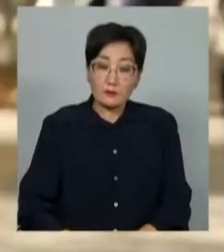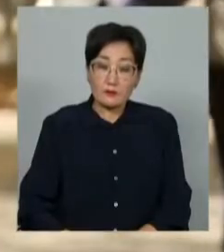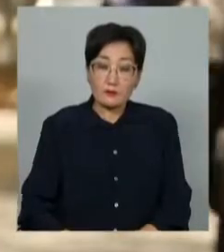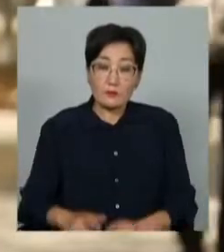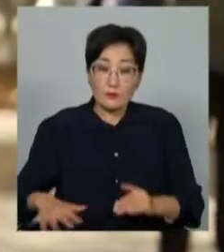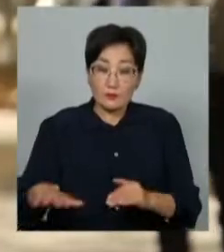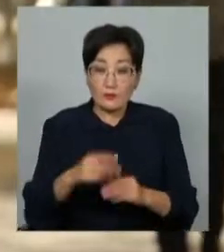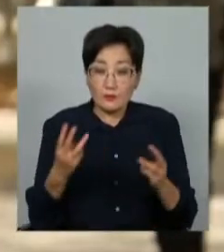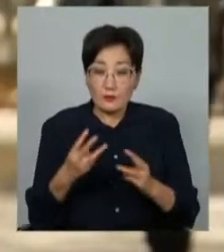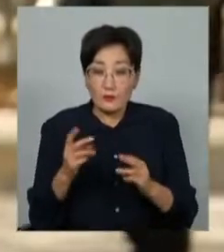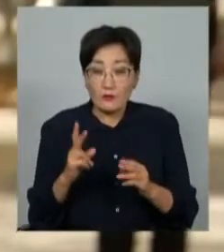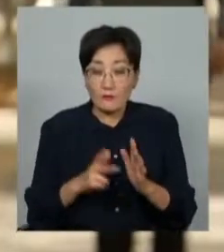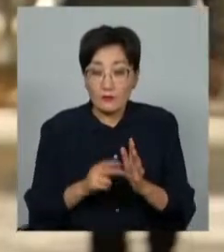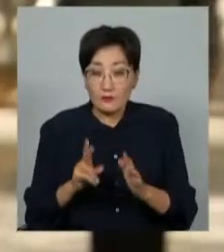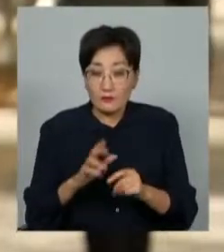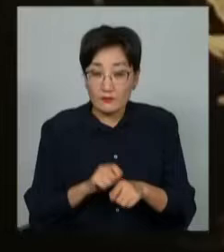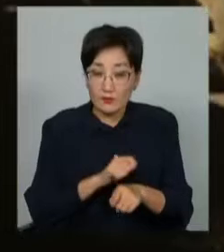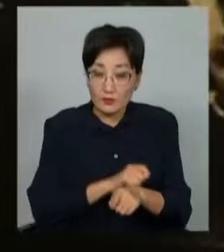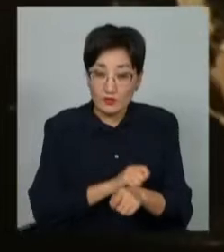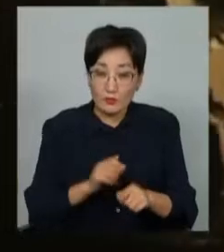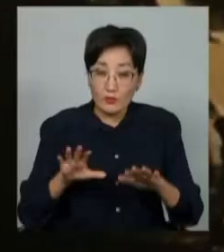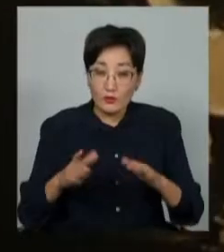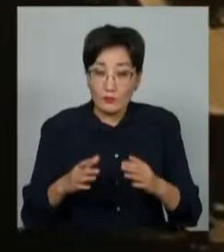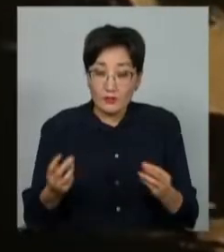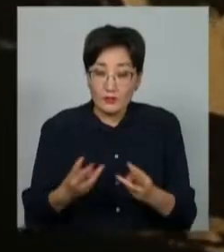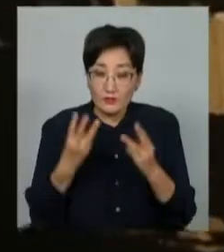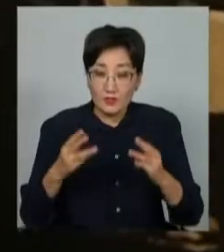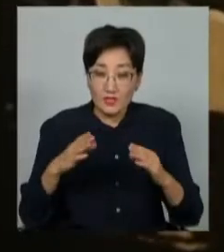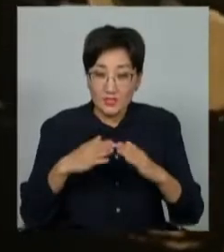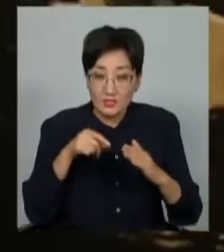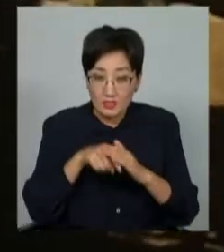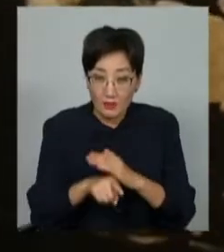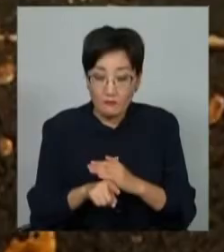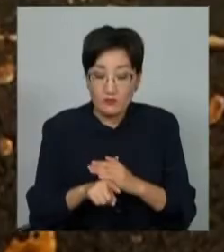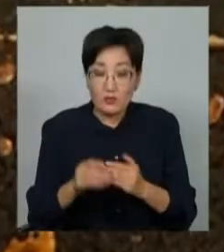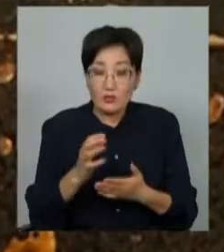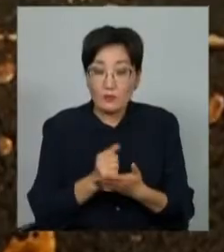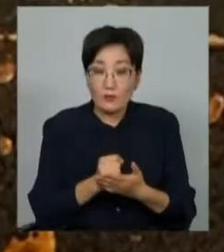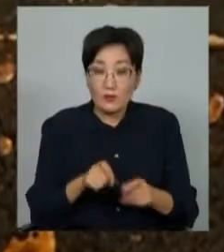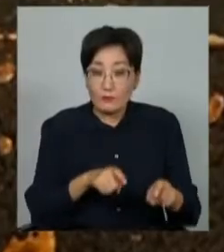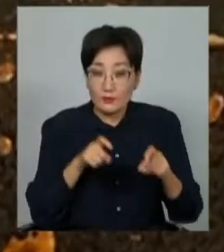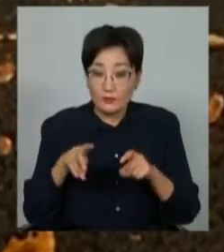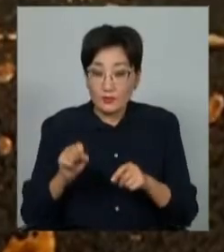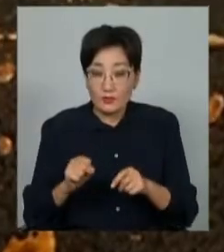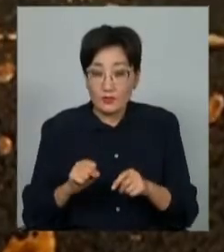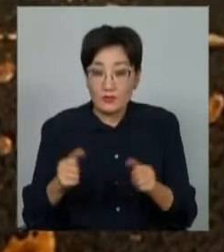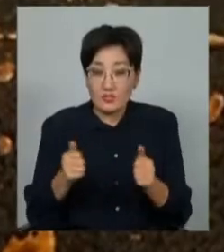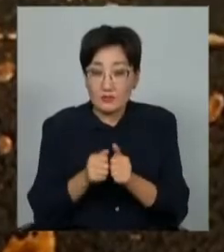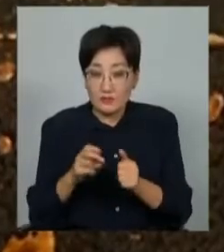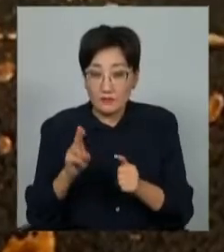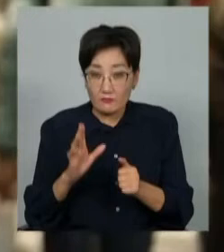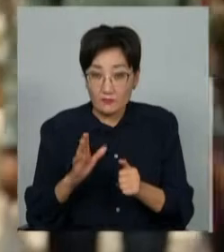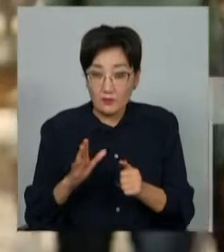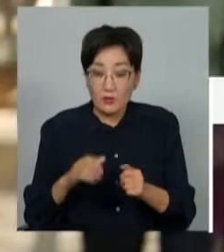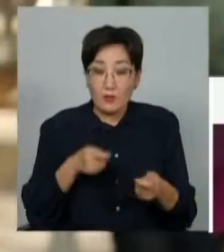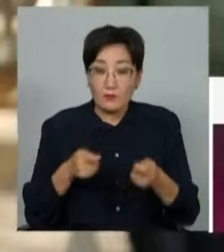Площадь пожара составила 8 квадратных метров. Происходило горение кладовой с переходом на соседние квартиры.